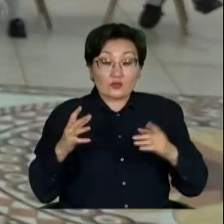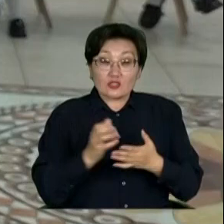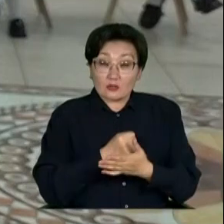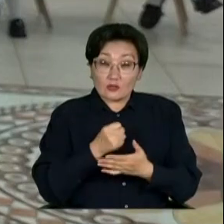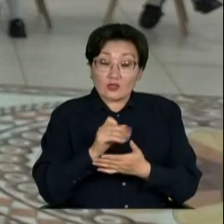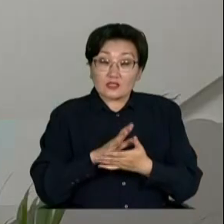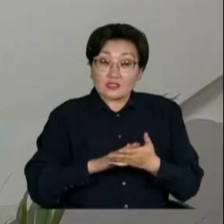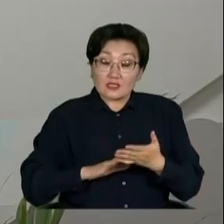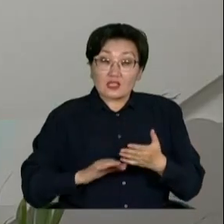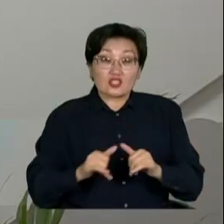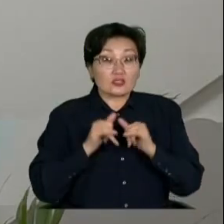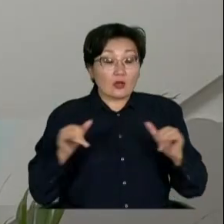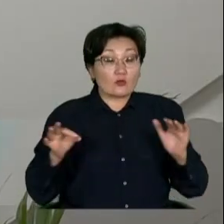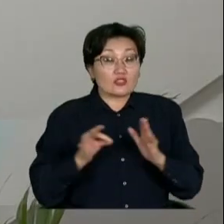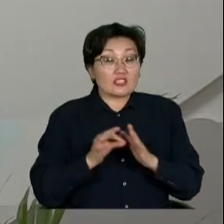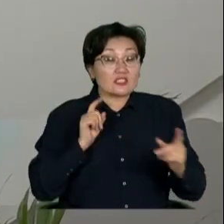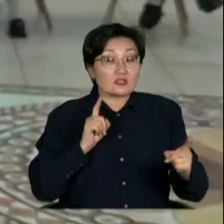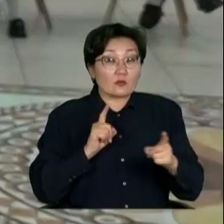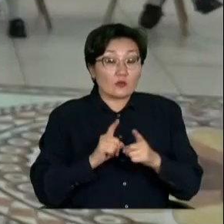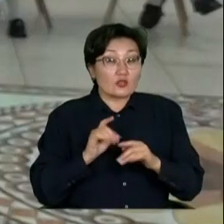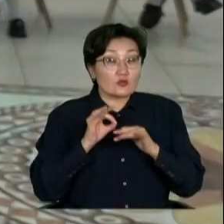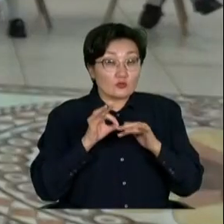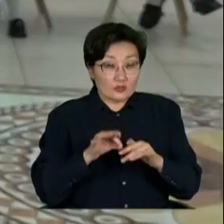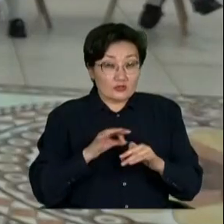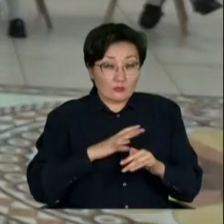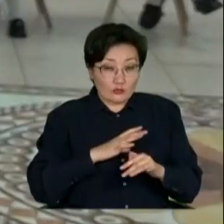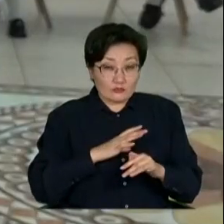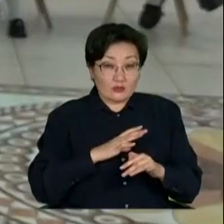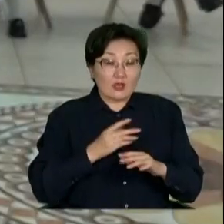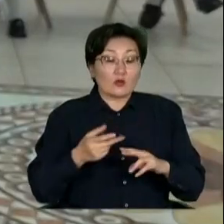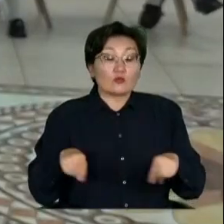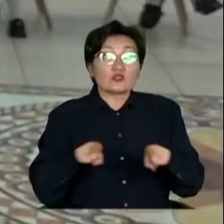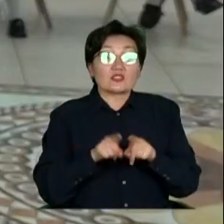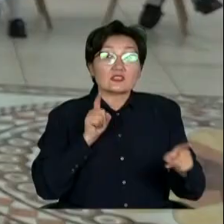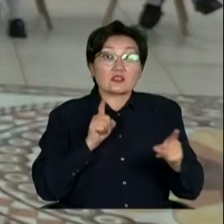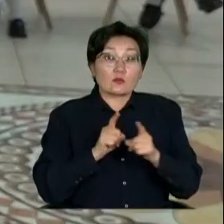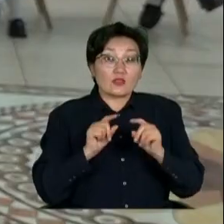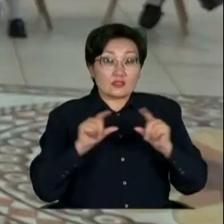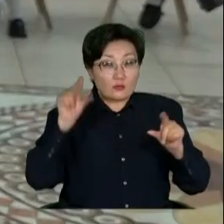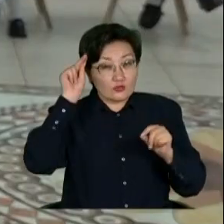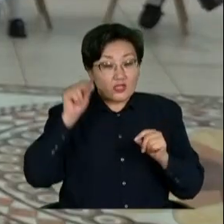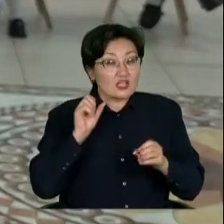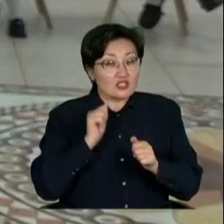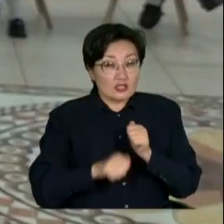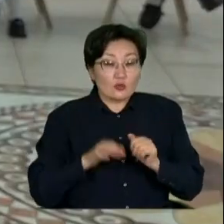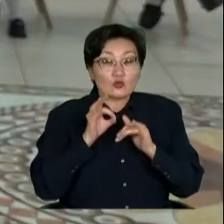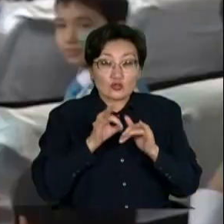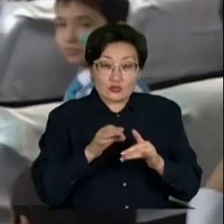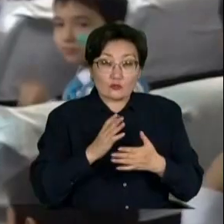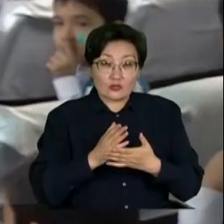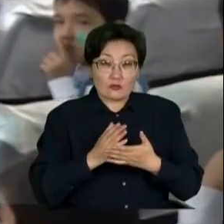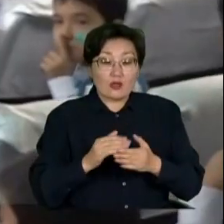әрі шыңдау мақсатында кездесу ұйымдастырылып отыр. Бұндай кездесулер мектебімізде жиі ұйымдастырылып